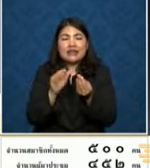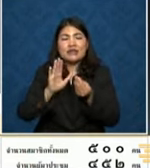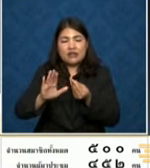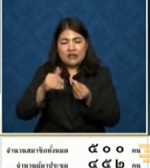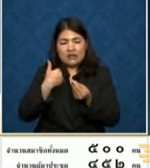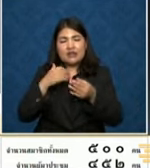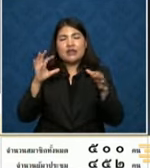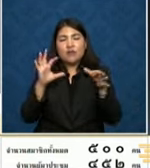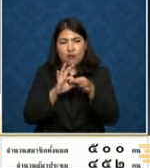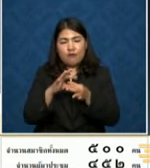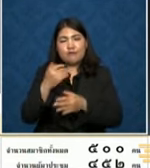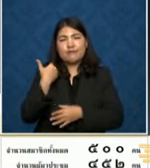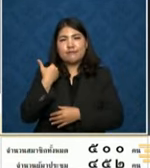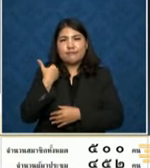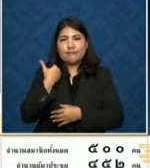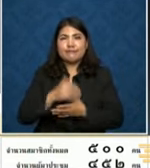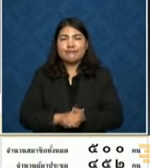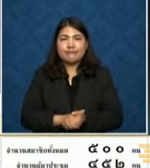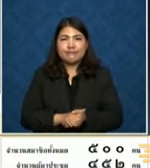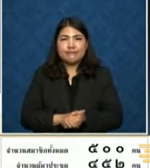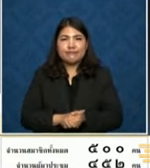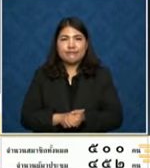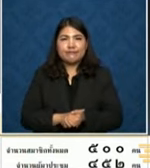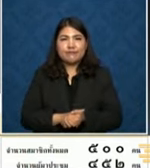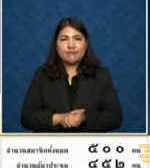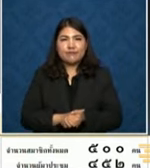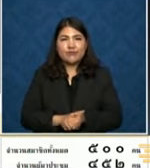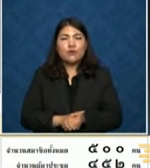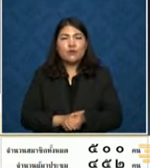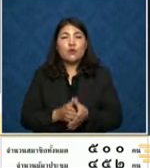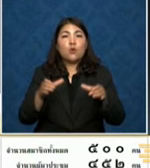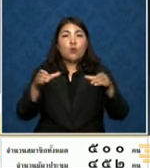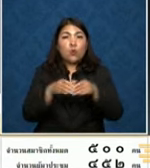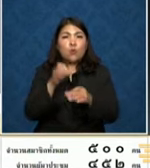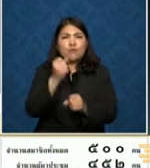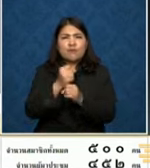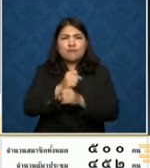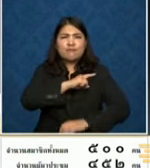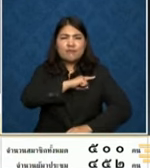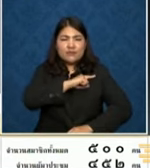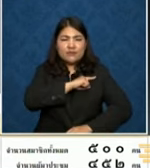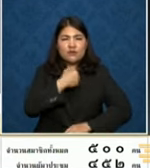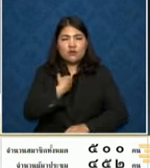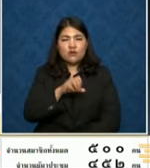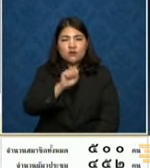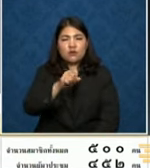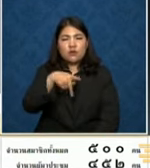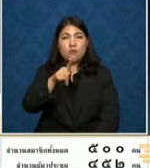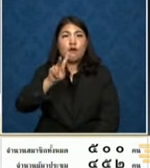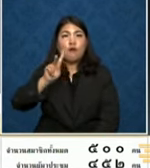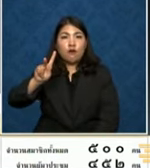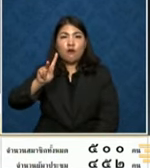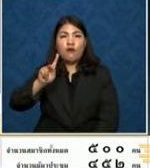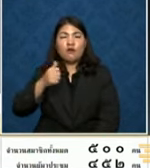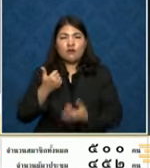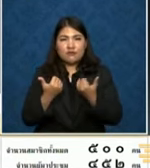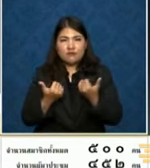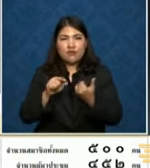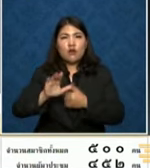ดินที่เกี่ยวข้องนะครับหน่วยงานที่รับผิดชอบนะครับหรือเป็นนายทะเบียนก็คือสปก.โดยกระทรวงเกษตรและกรสป